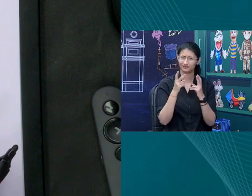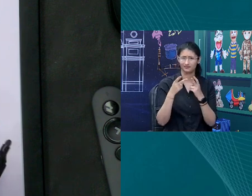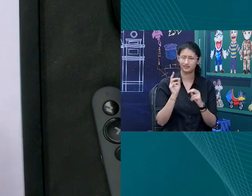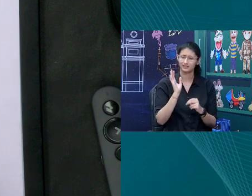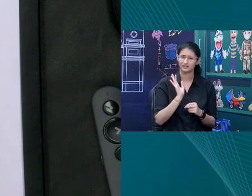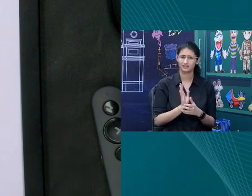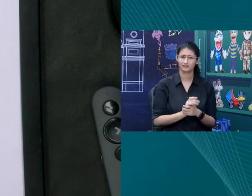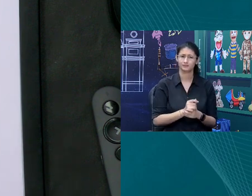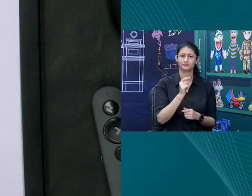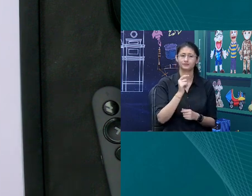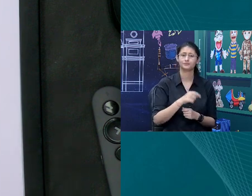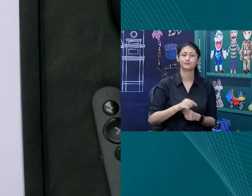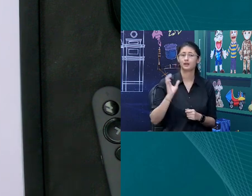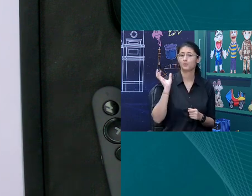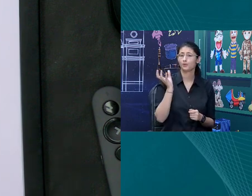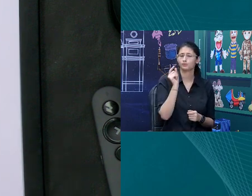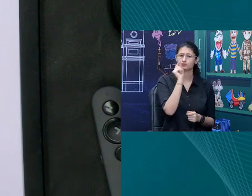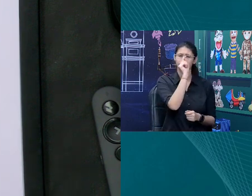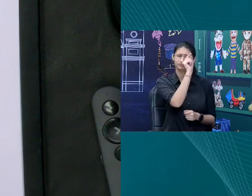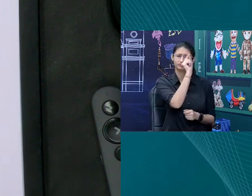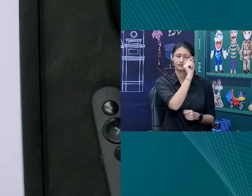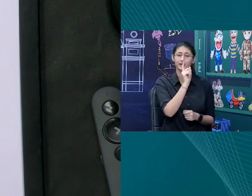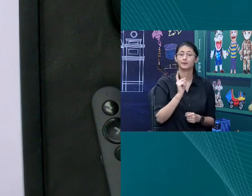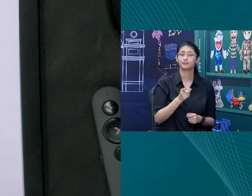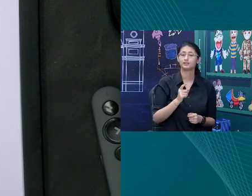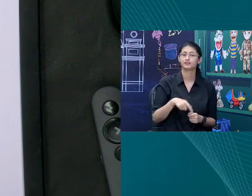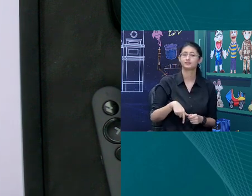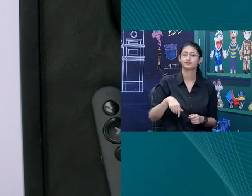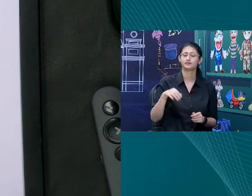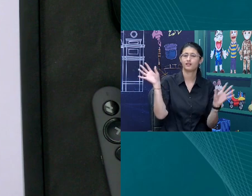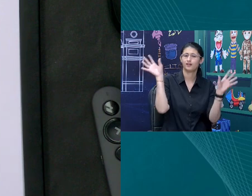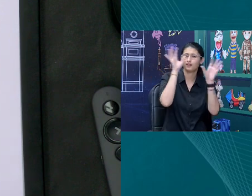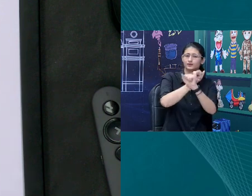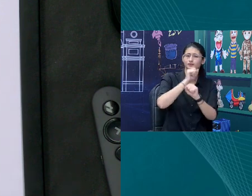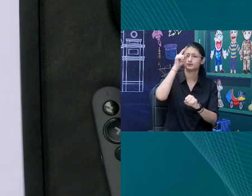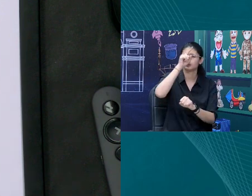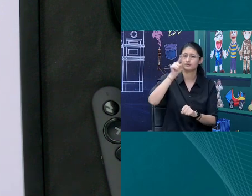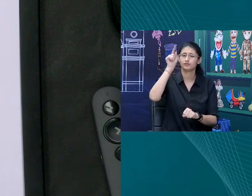जबकि अंधेरा में तो पूरा चंद्रबिंदु लगाया हुआ है